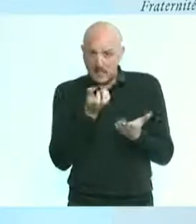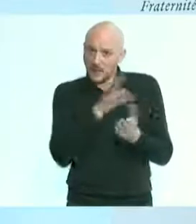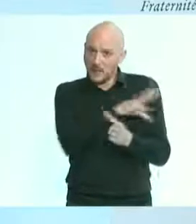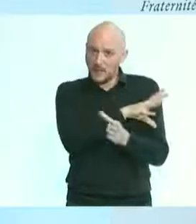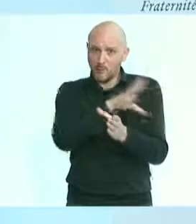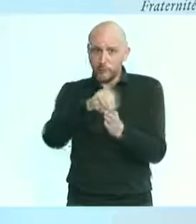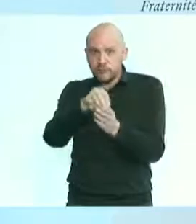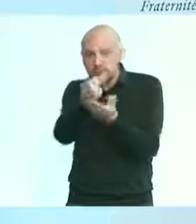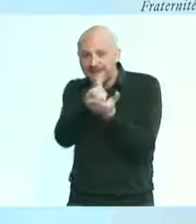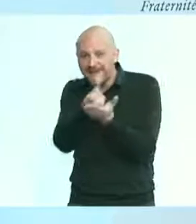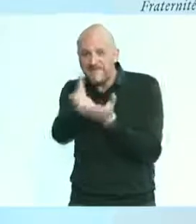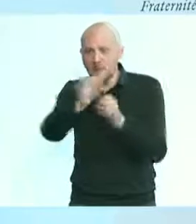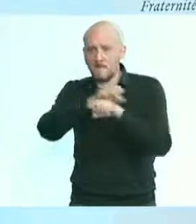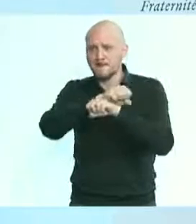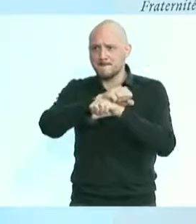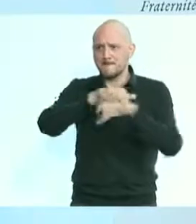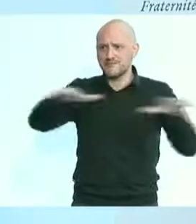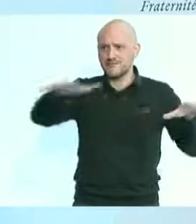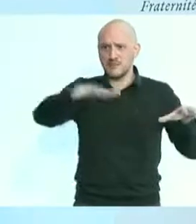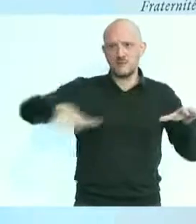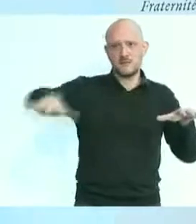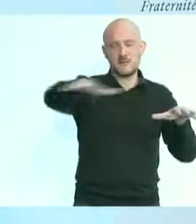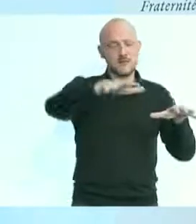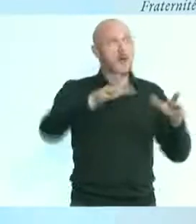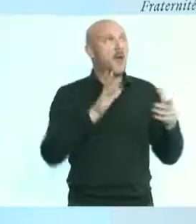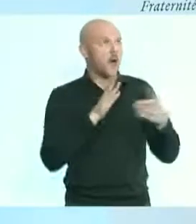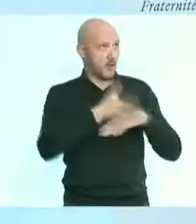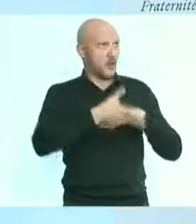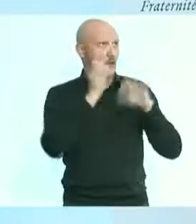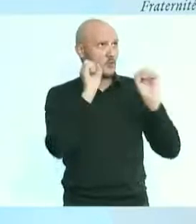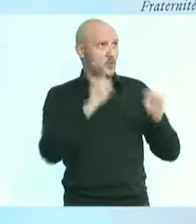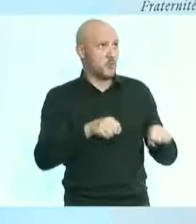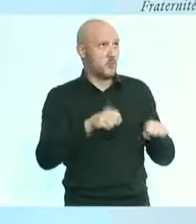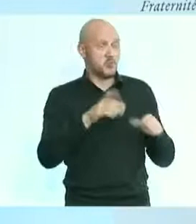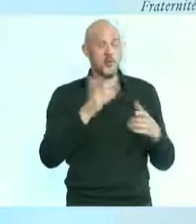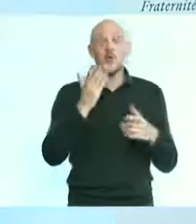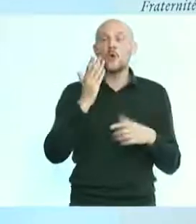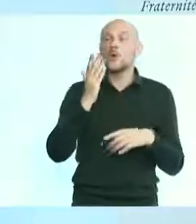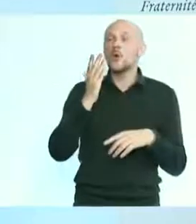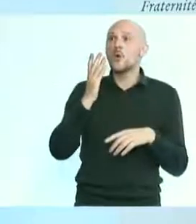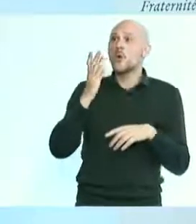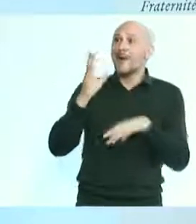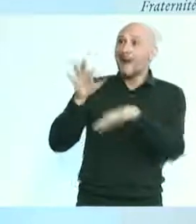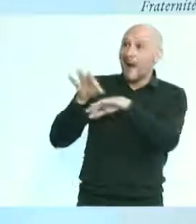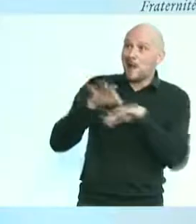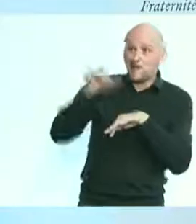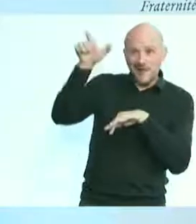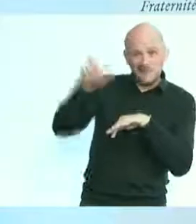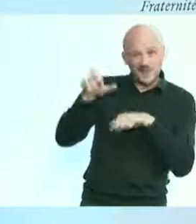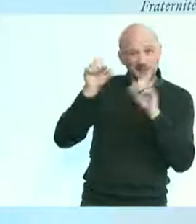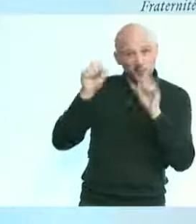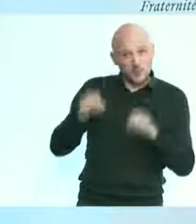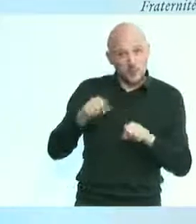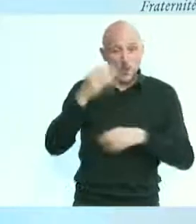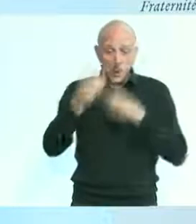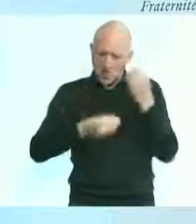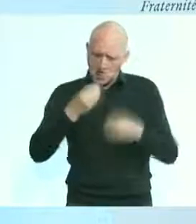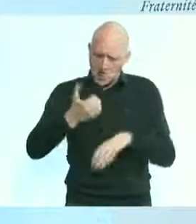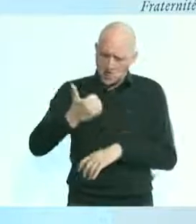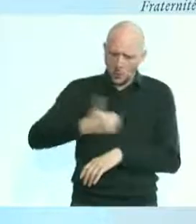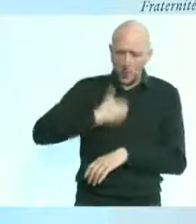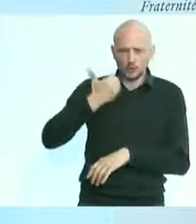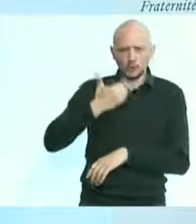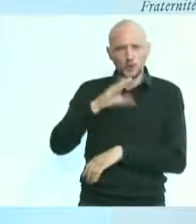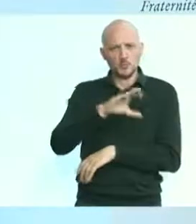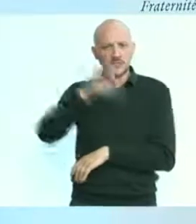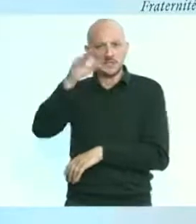commerce, est-ce qu'il y aura éventuellement quelqu'un qui m'accompagnera, ou je pourrais être complètement en autonomie parce que le commerce a fait